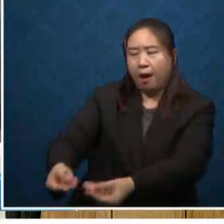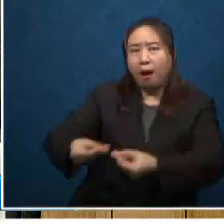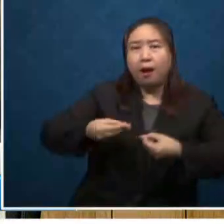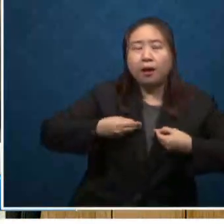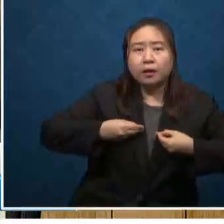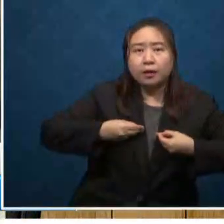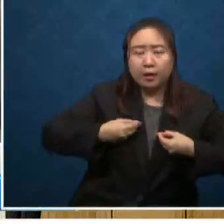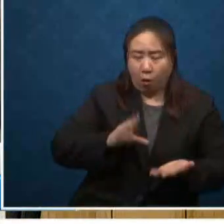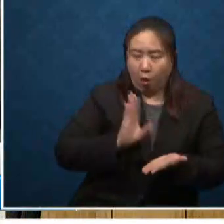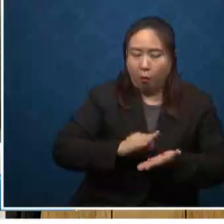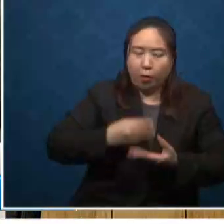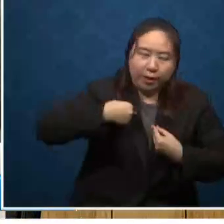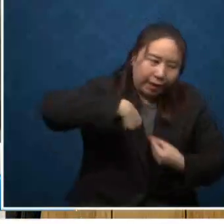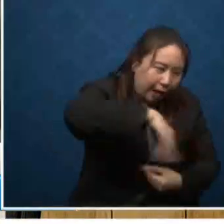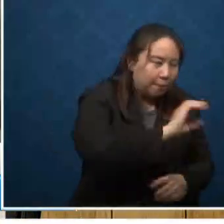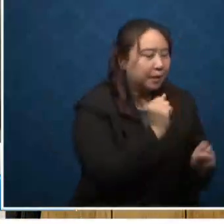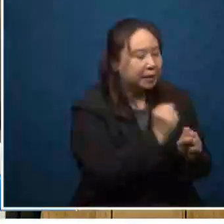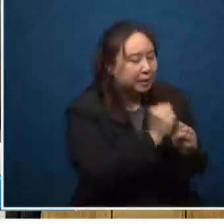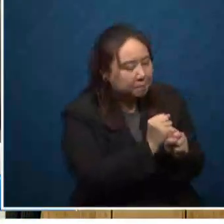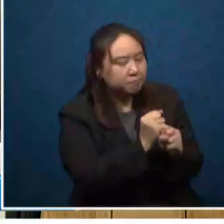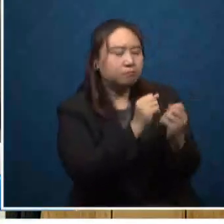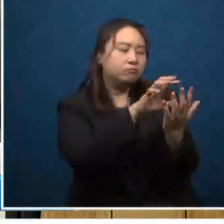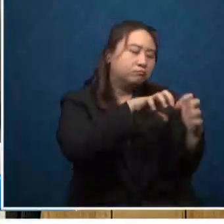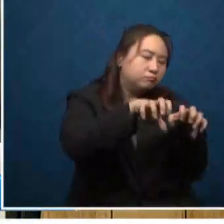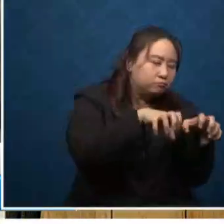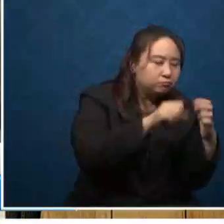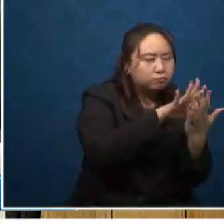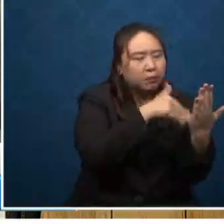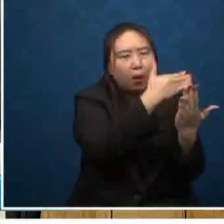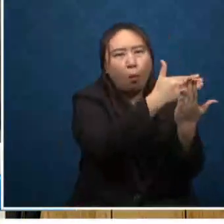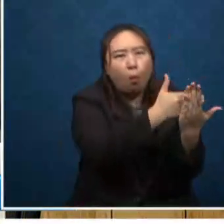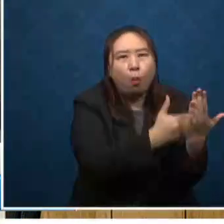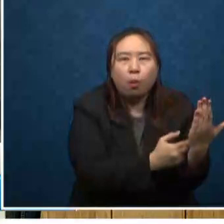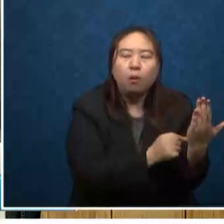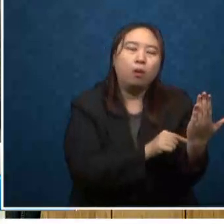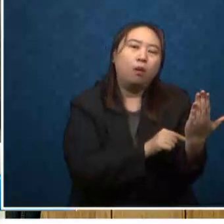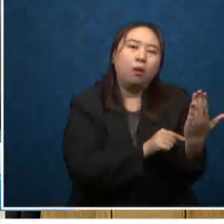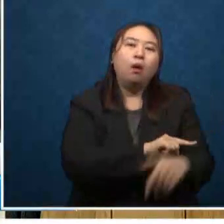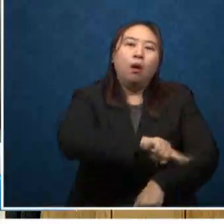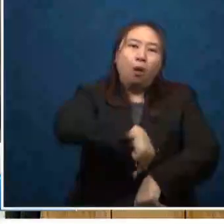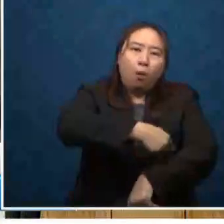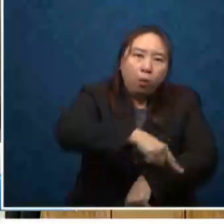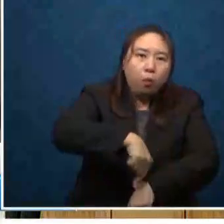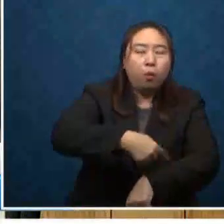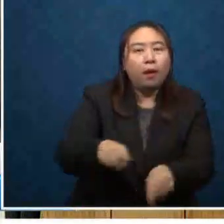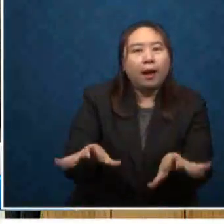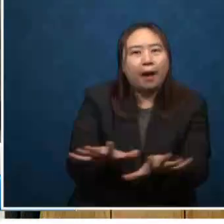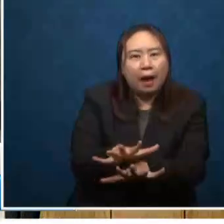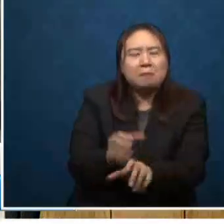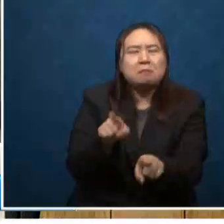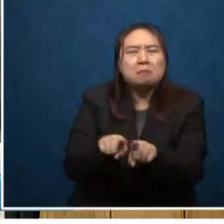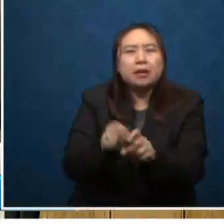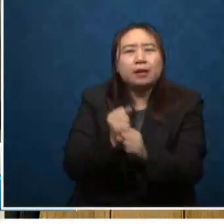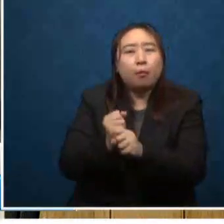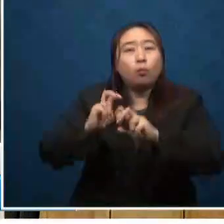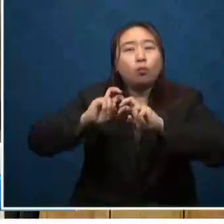เอาข้อมูลนั้นกลับไปโปรเซสเอาไปดำเนินการกว่าจะได้ข้อมูลกลับมาก็ทำคล้ายกับงานวิจัยก